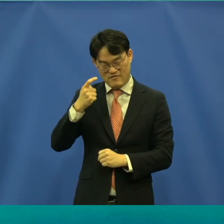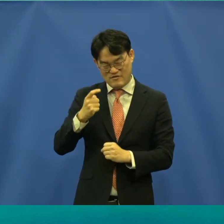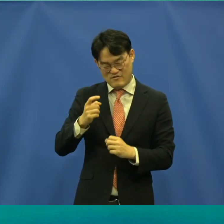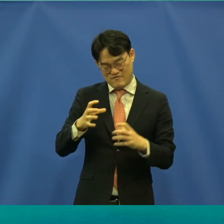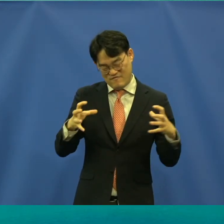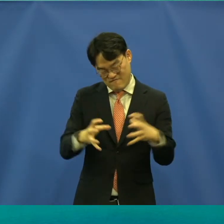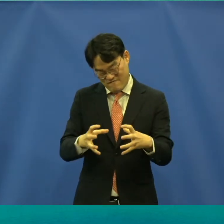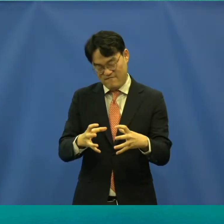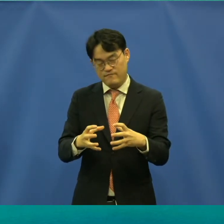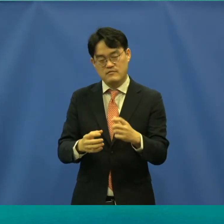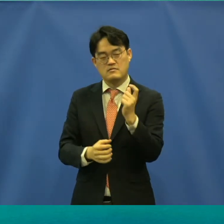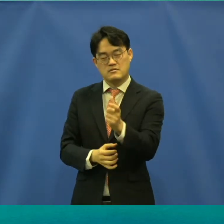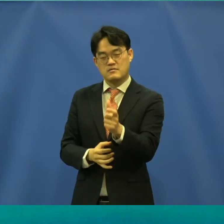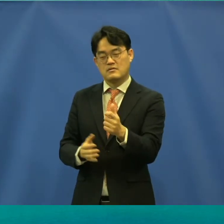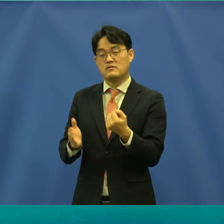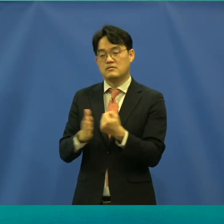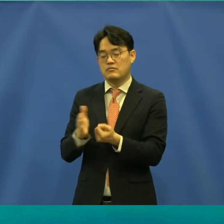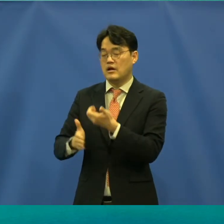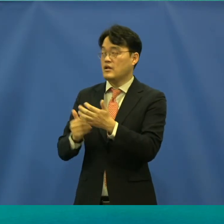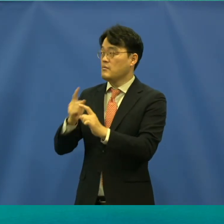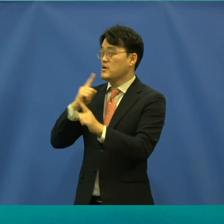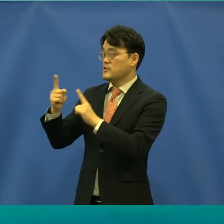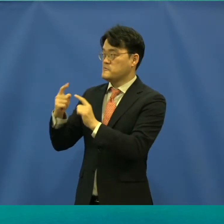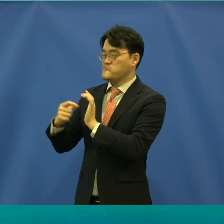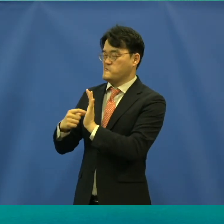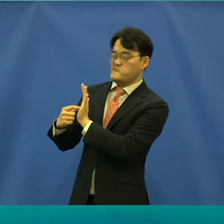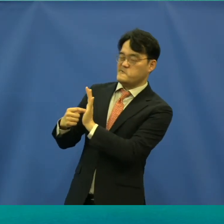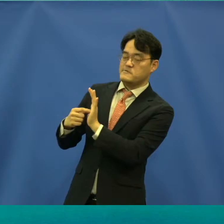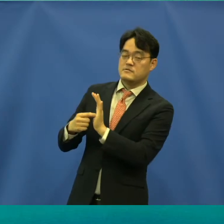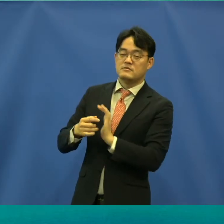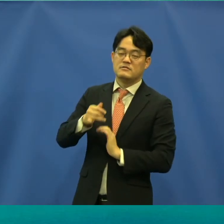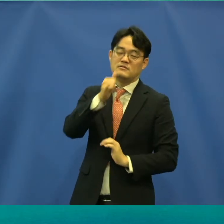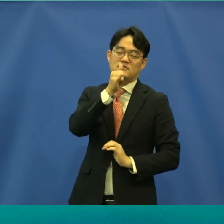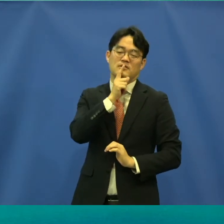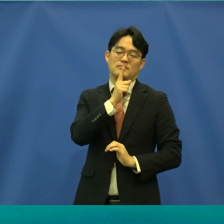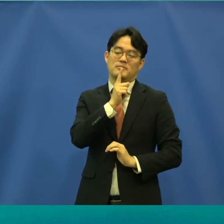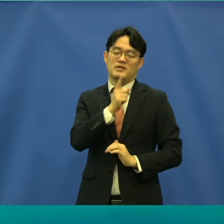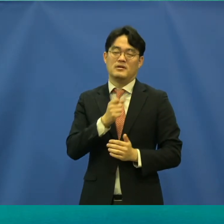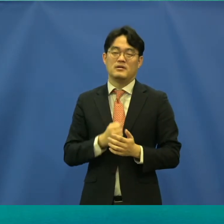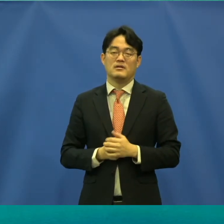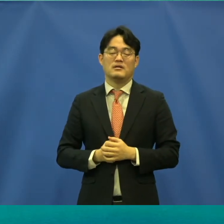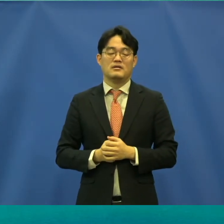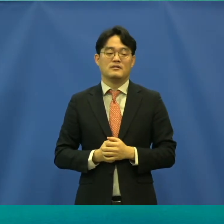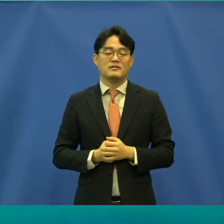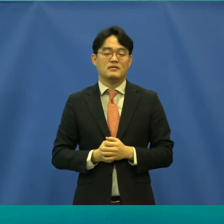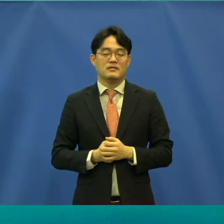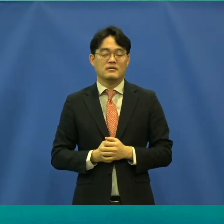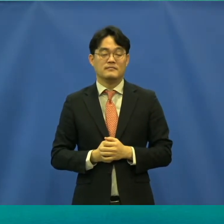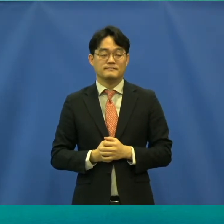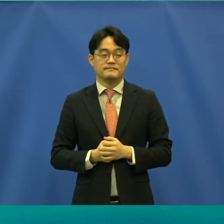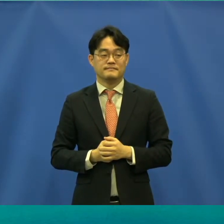있는 거죠. 여러분, 말씀을 받는 청중이 그냥 청중이 아니잖아요.